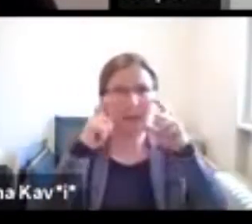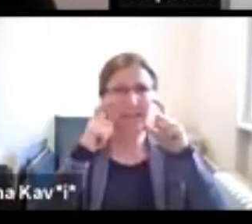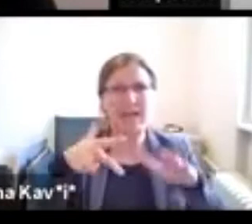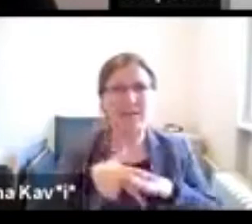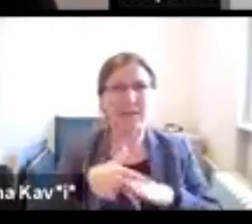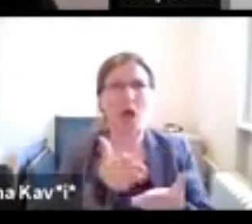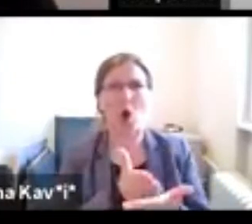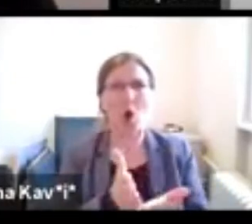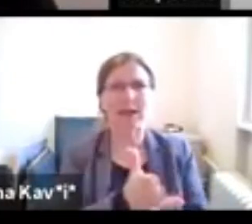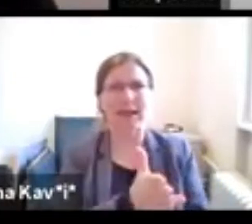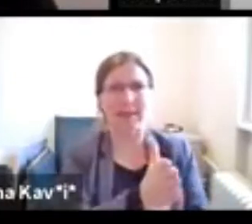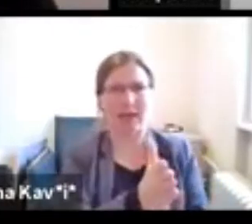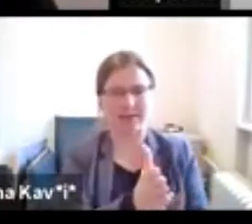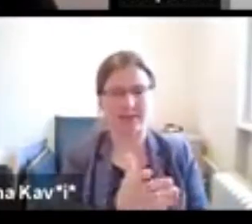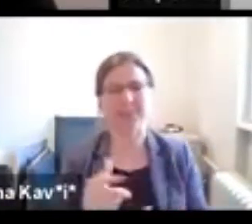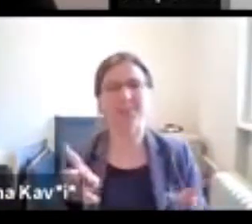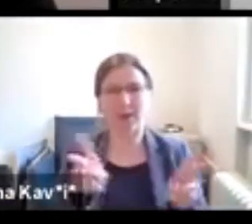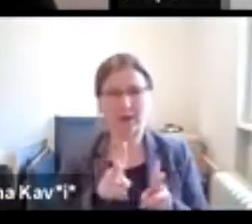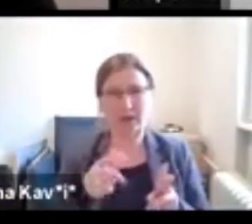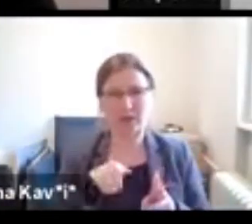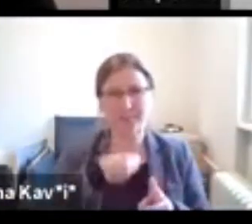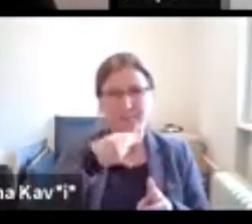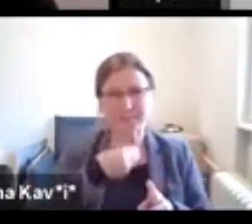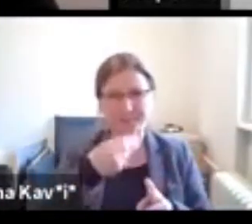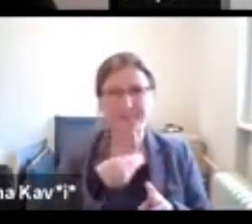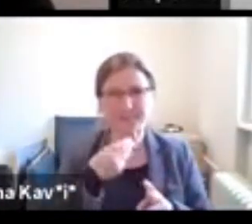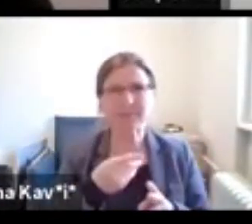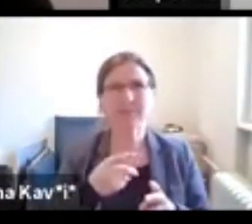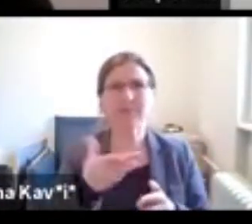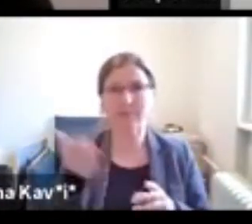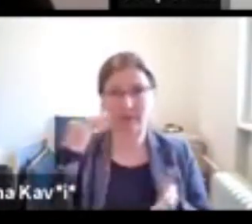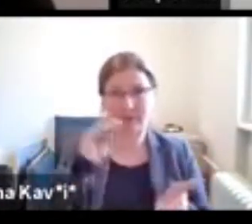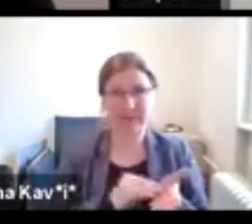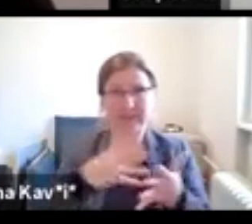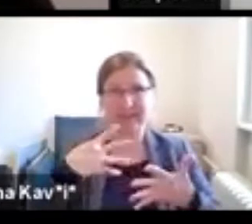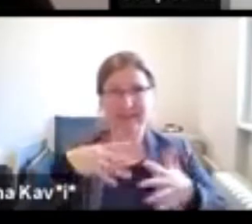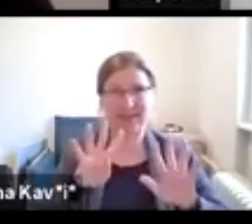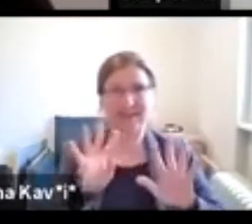meni pojavio, zapravo ja sam prvi simptom osjetio 19.10.